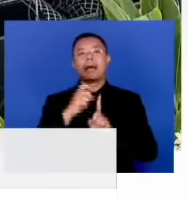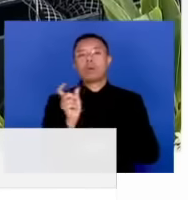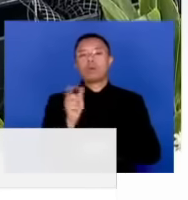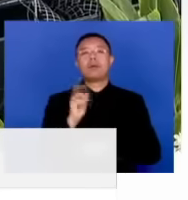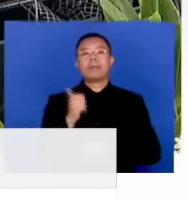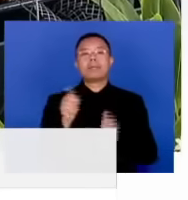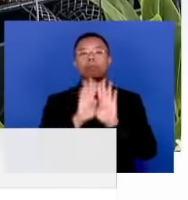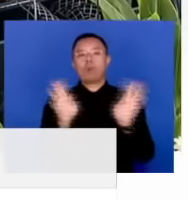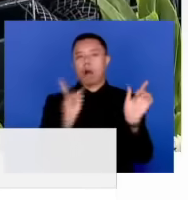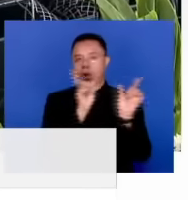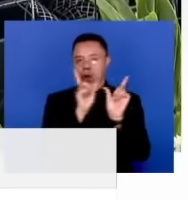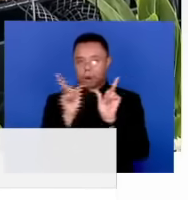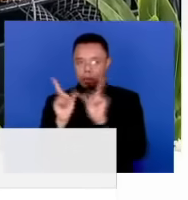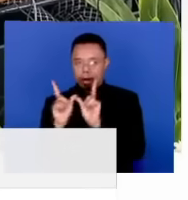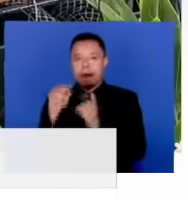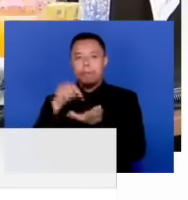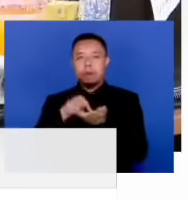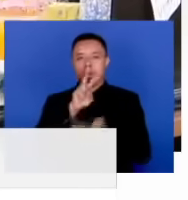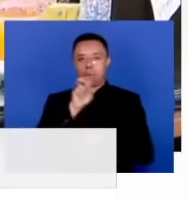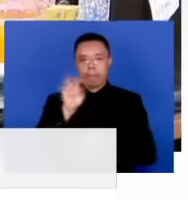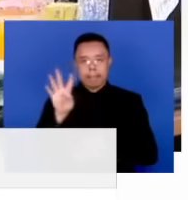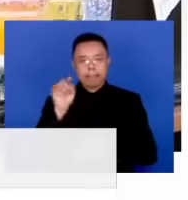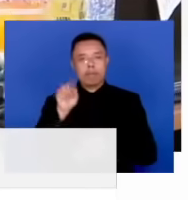Anda bisa membuka situs pemilu